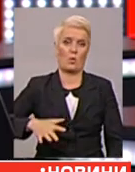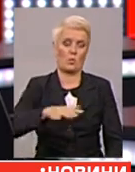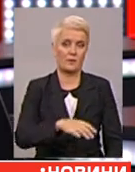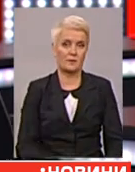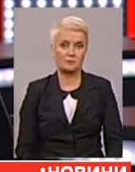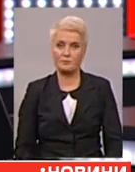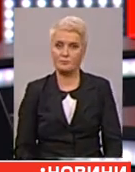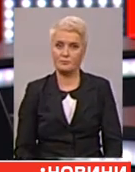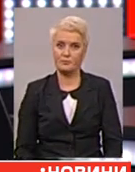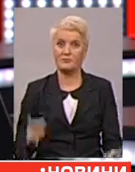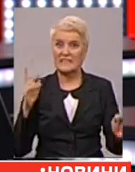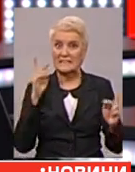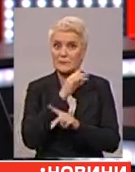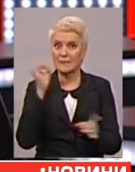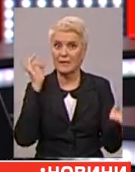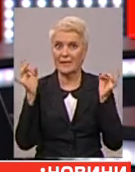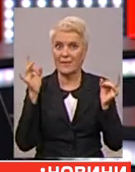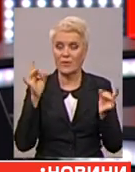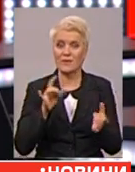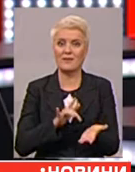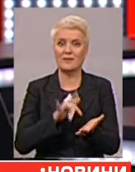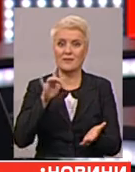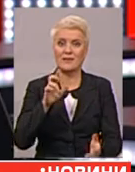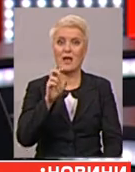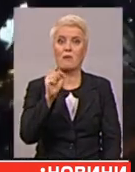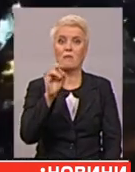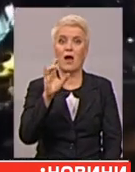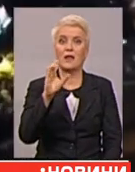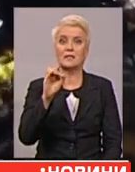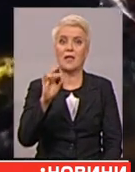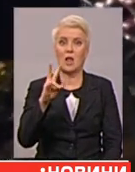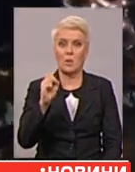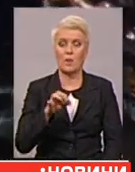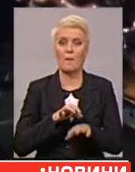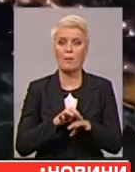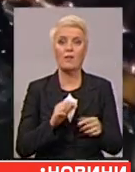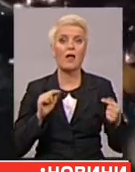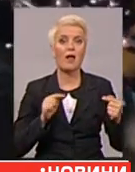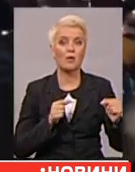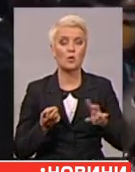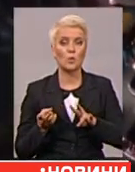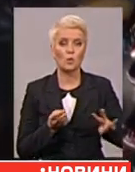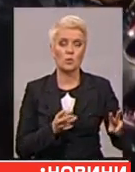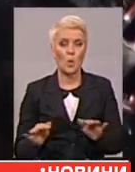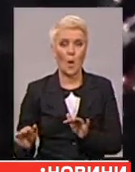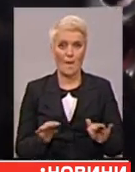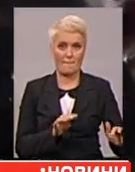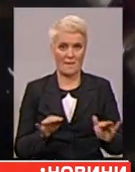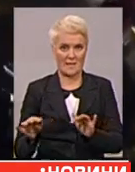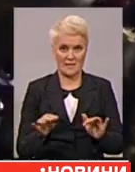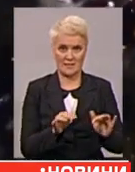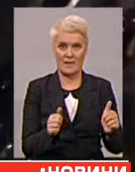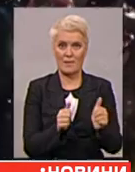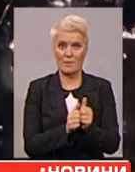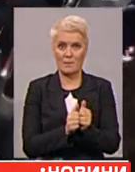Хибна тривога. В серці Барселони провели антитерористичну операцію. Напередодні поліція оточила квартал поблизу храму Саграда Фамілія.